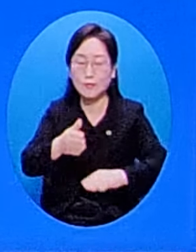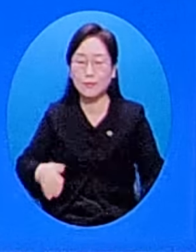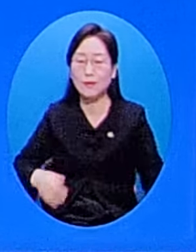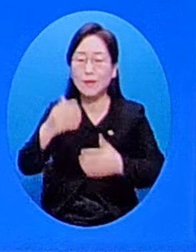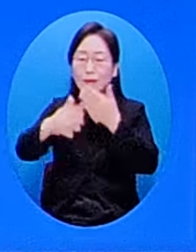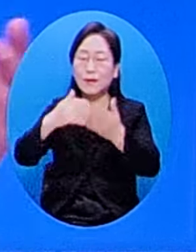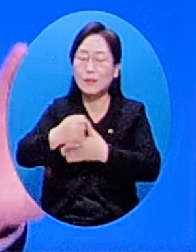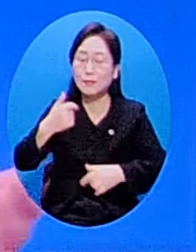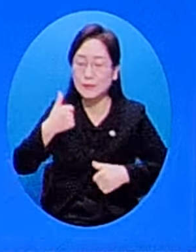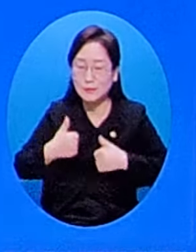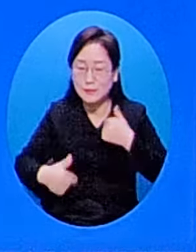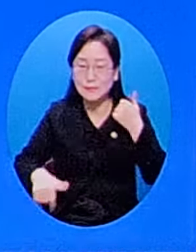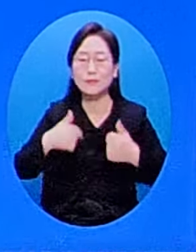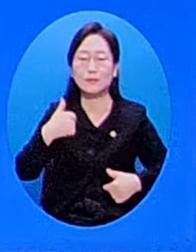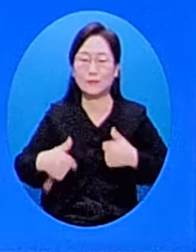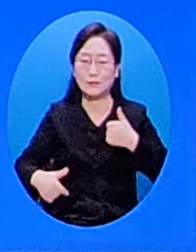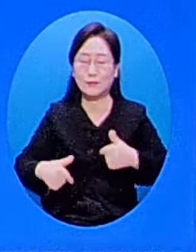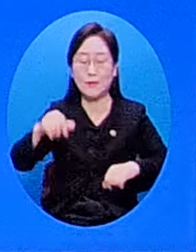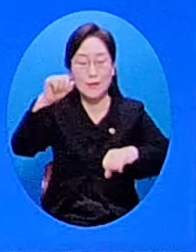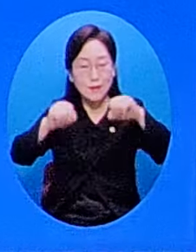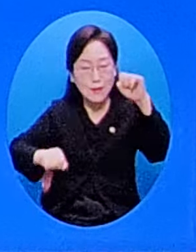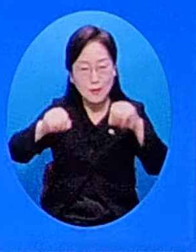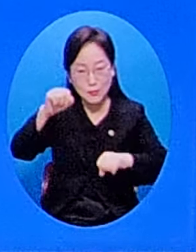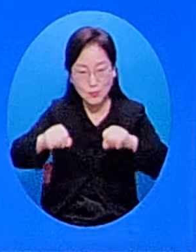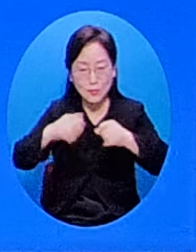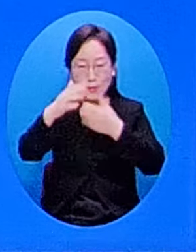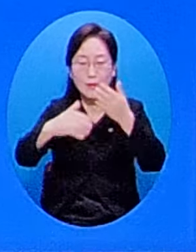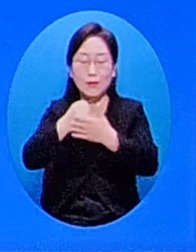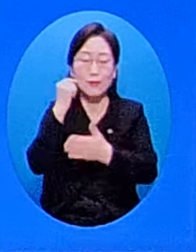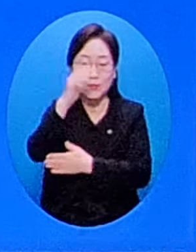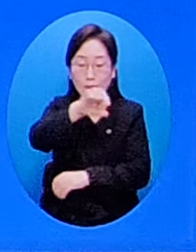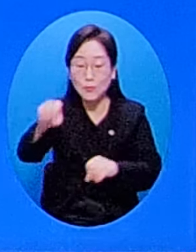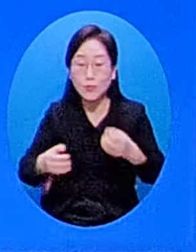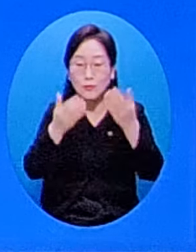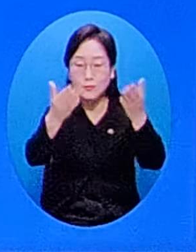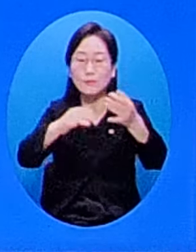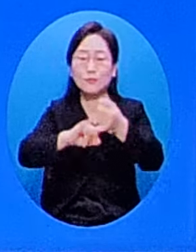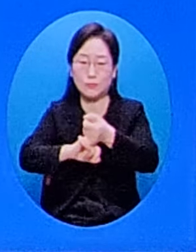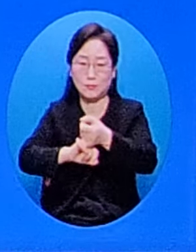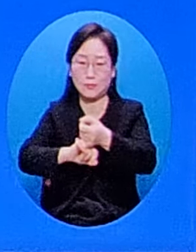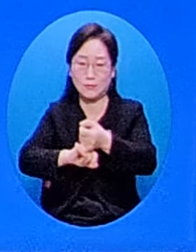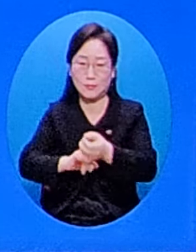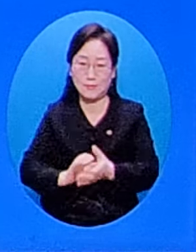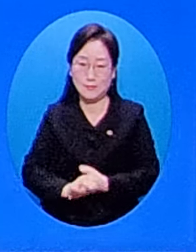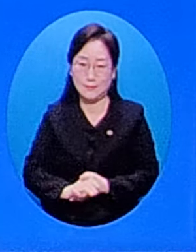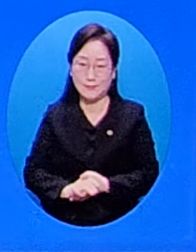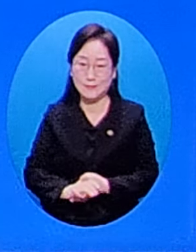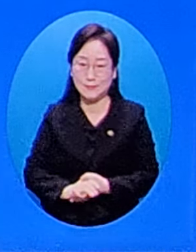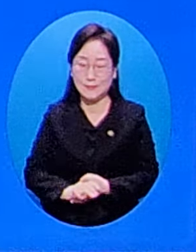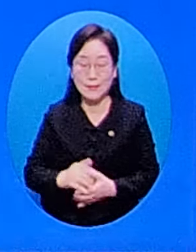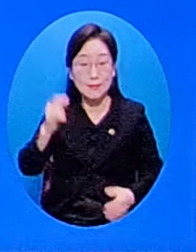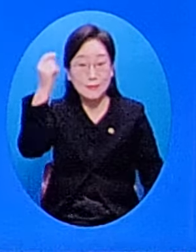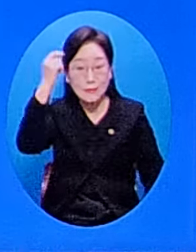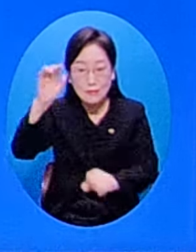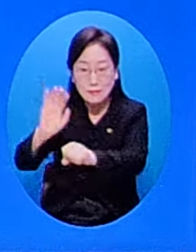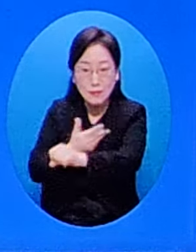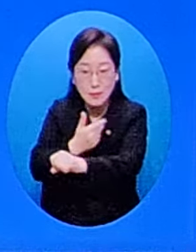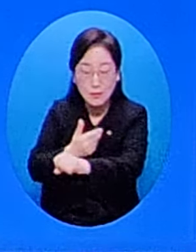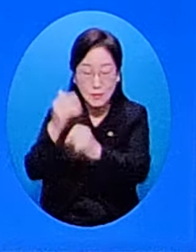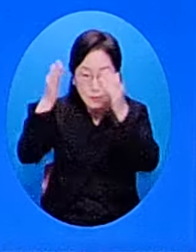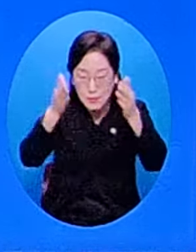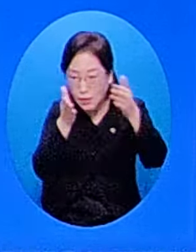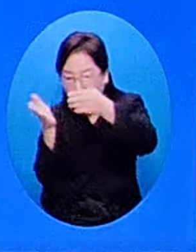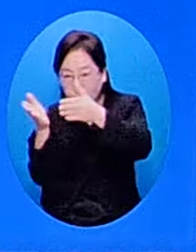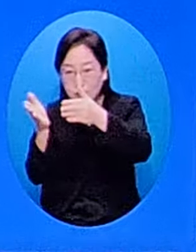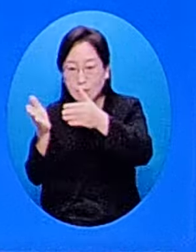하나님이 기뻐하시는 행동을 통하여 하나님께 영돌리는 삶을 살아야 될 것입니다. 생각이 잘못되면 방향이 잘못되고